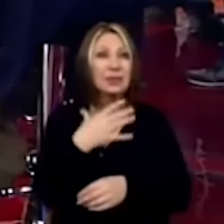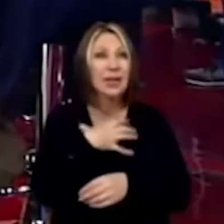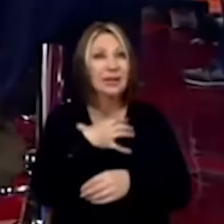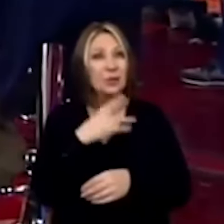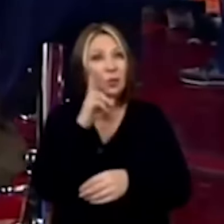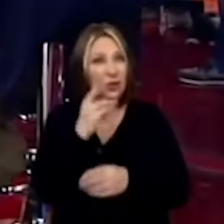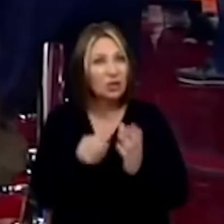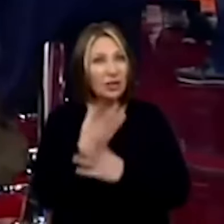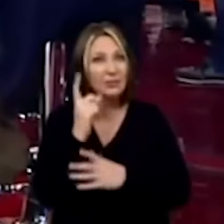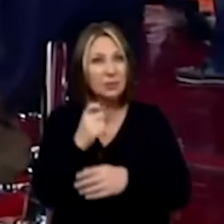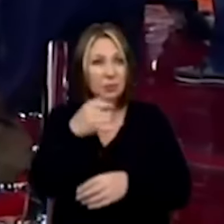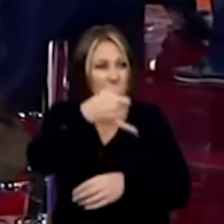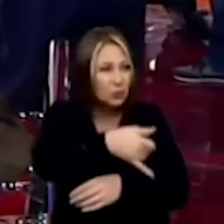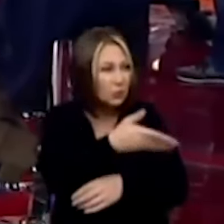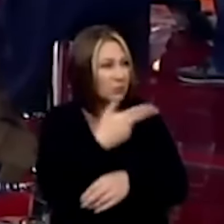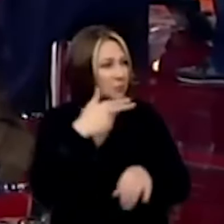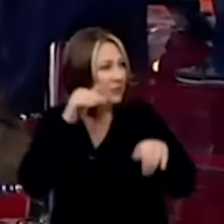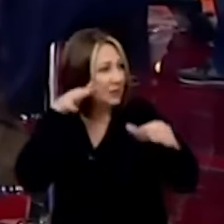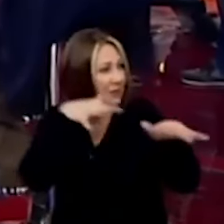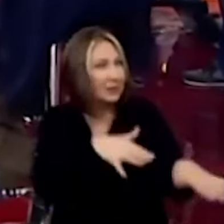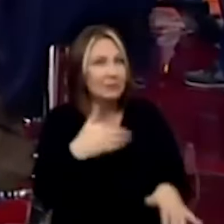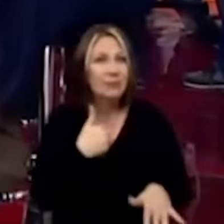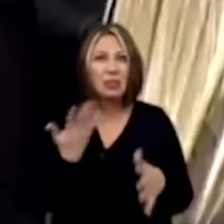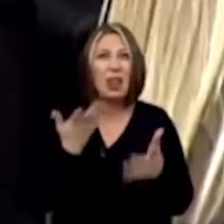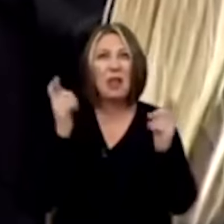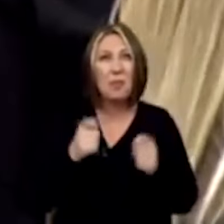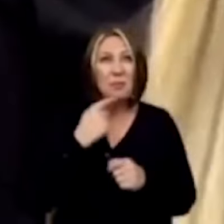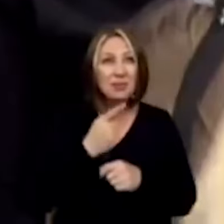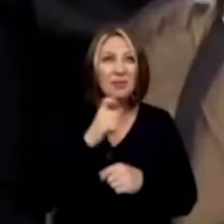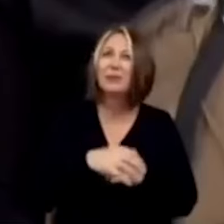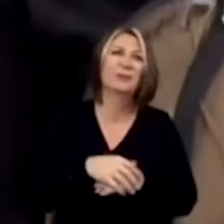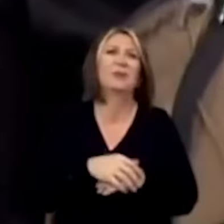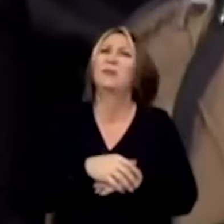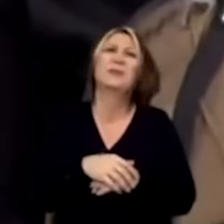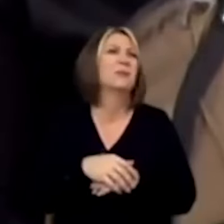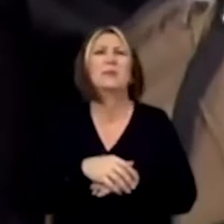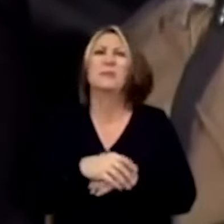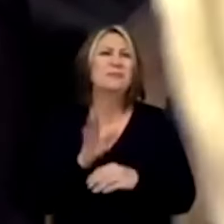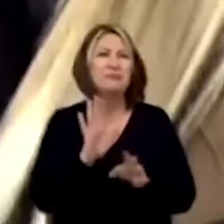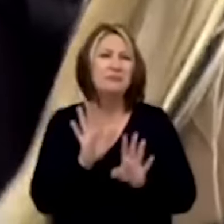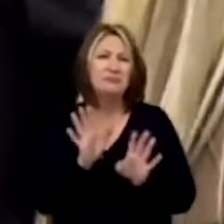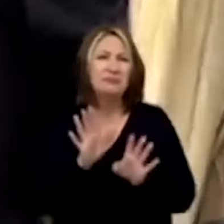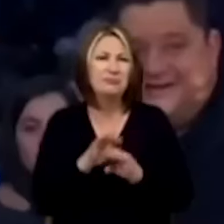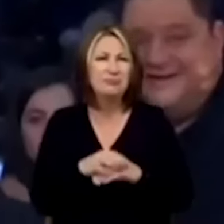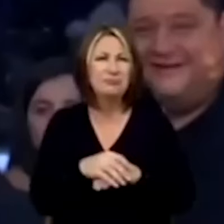İlgili sonuçlar çıkardınız mı? Ulan cüce bu kadar kadın buluyorsa ben kim bilir neler yaparım filan. Yok abi, çıkarmadım.